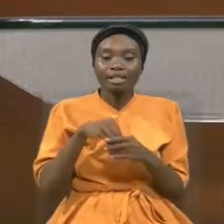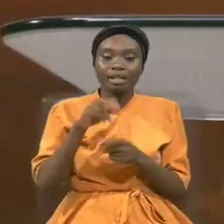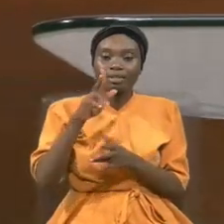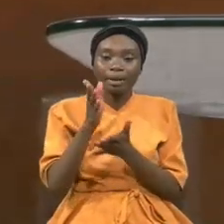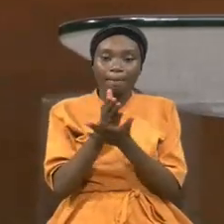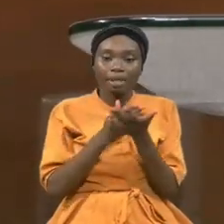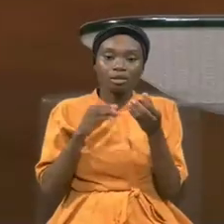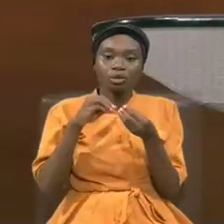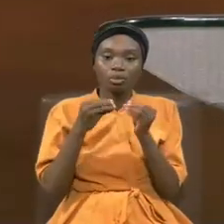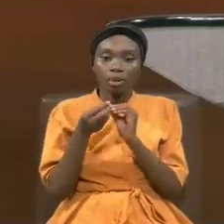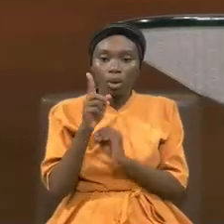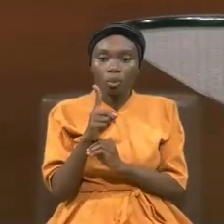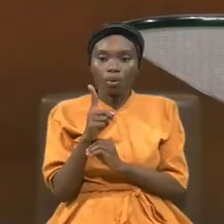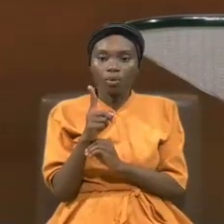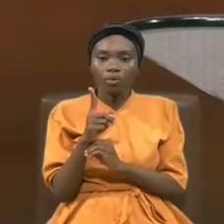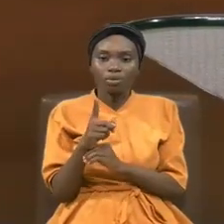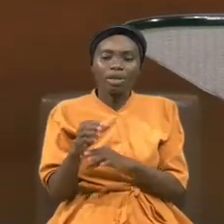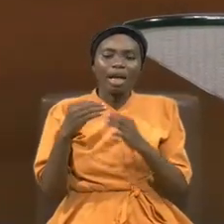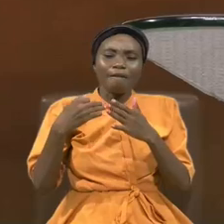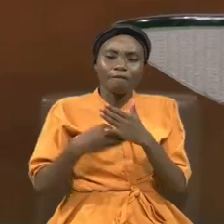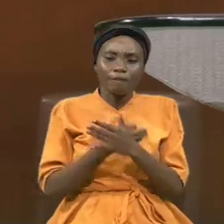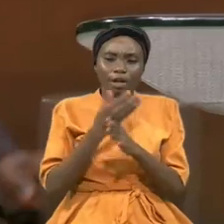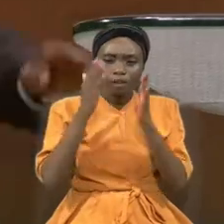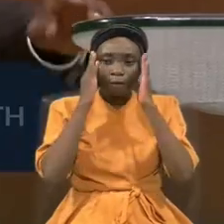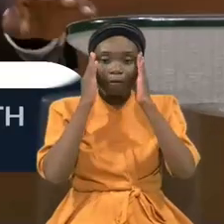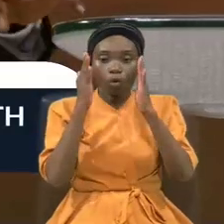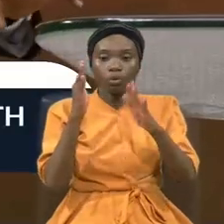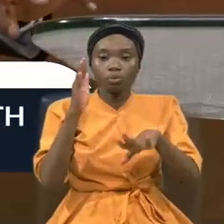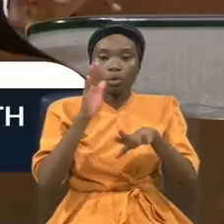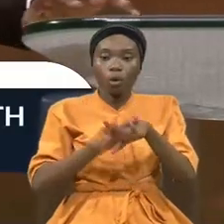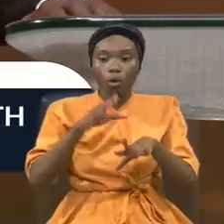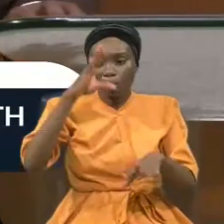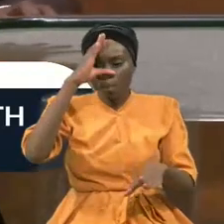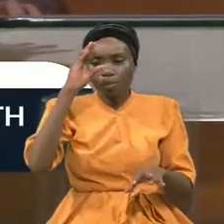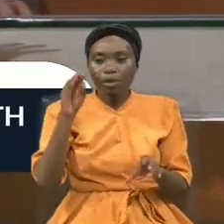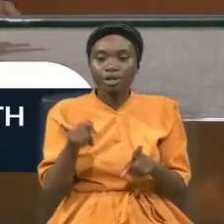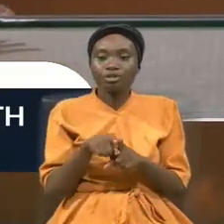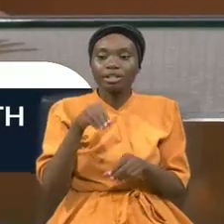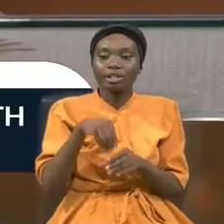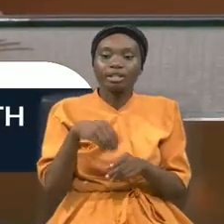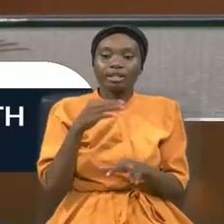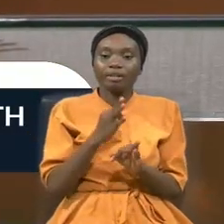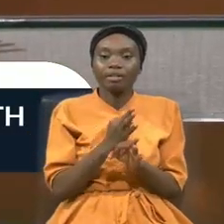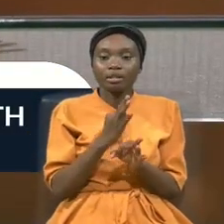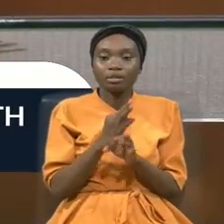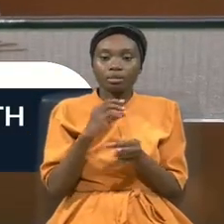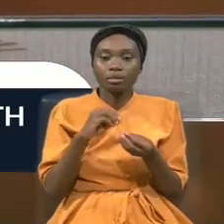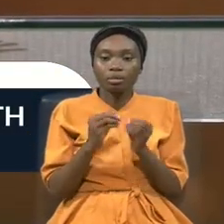parties. Nous allons voir une nouvelle concentration sur les frères dans la foi.